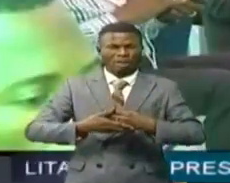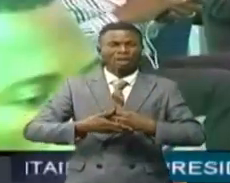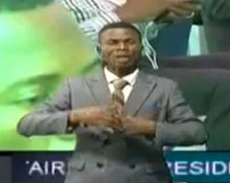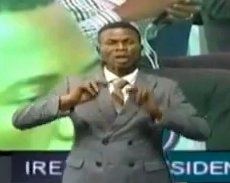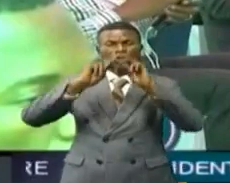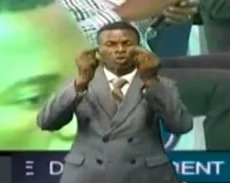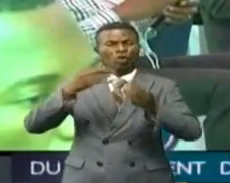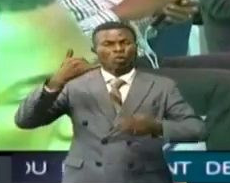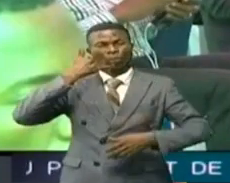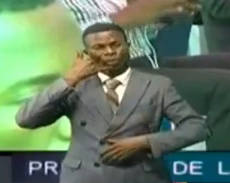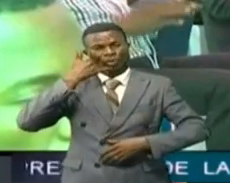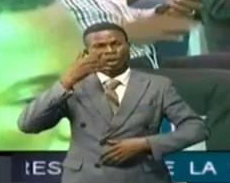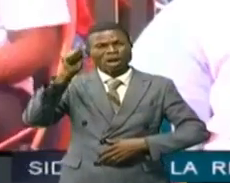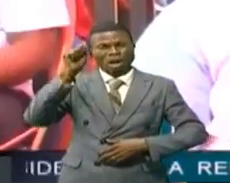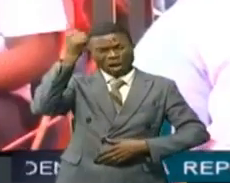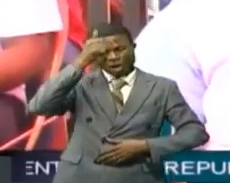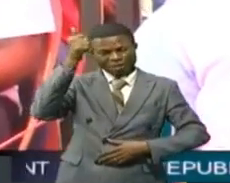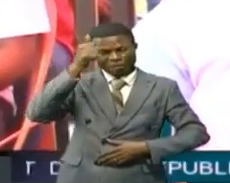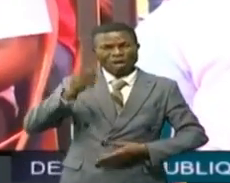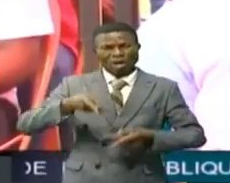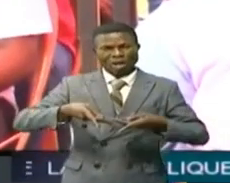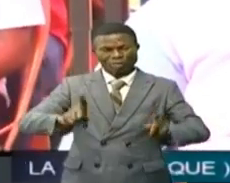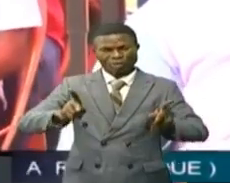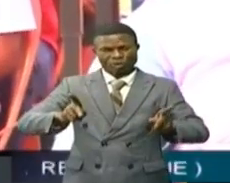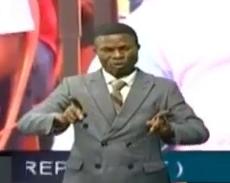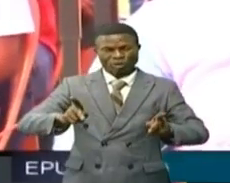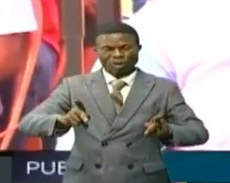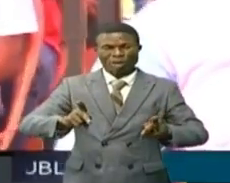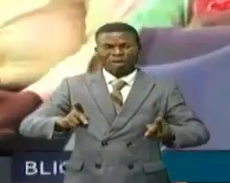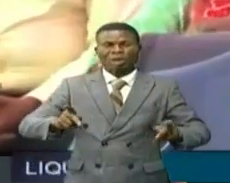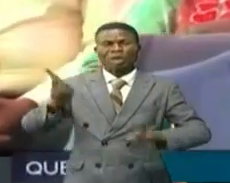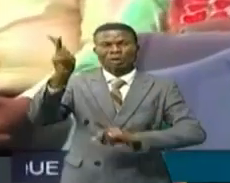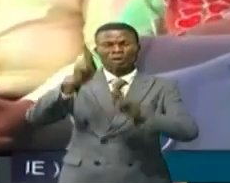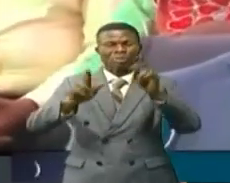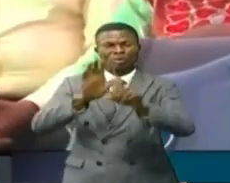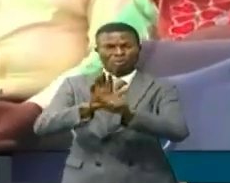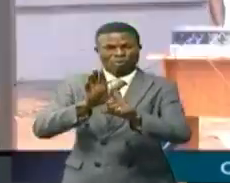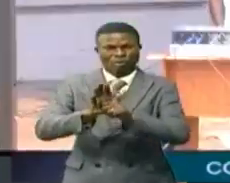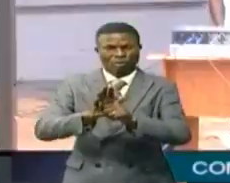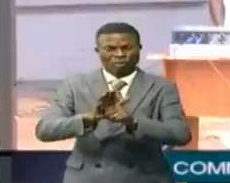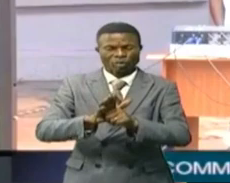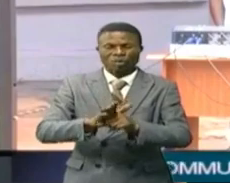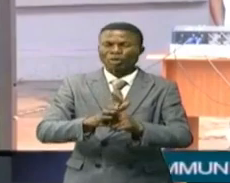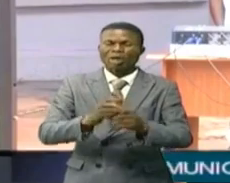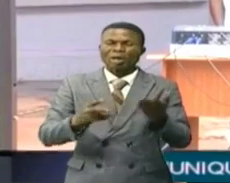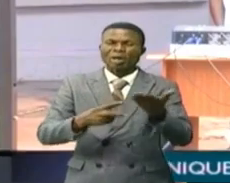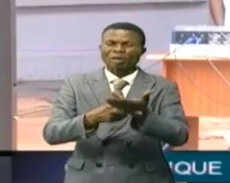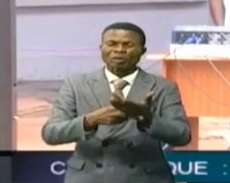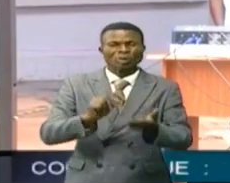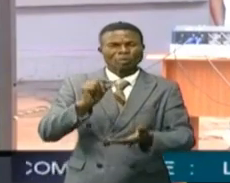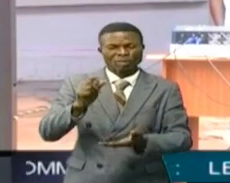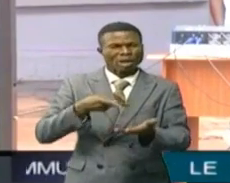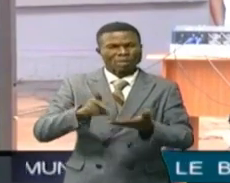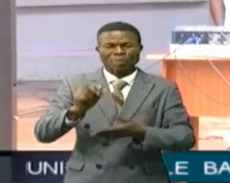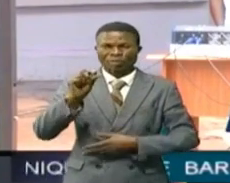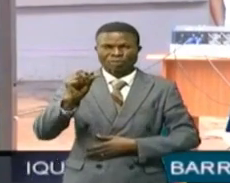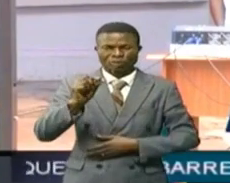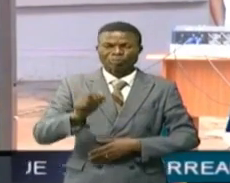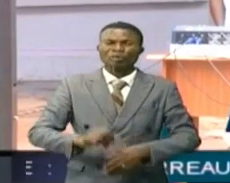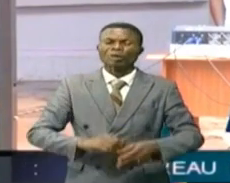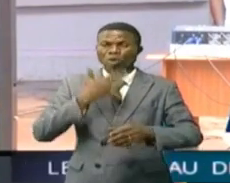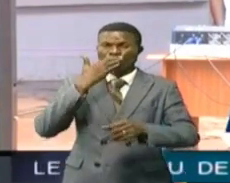RDC va permettre l'accès à une frange de la population à moindre coût. Nous exprimons notre